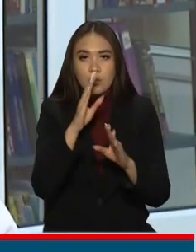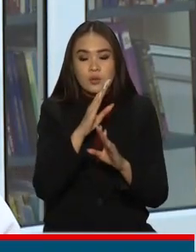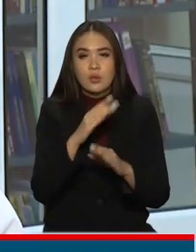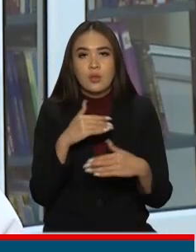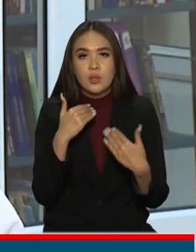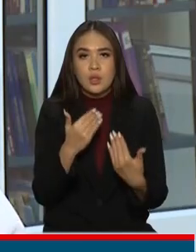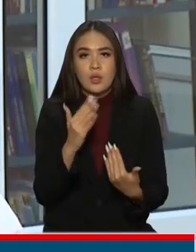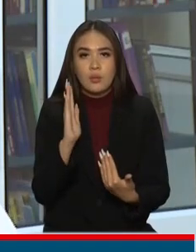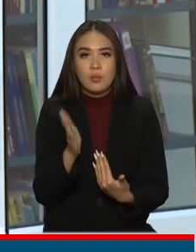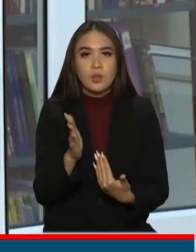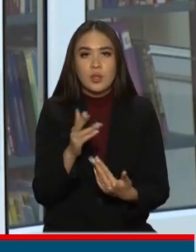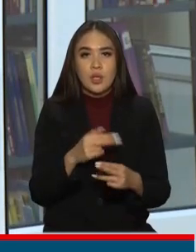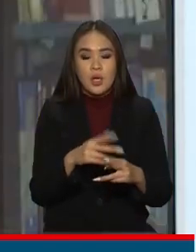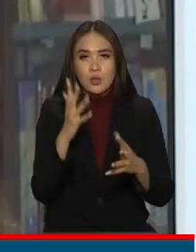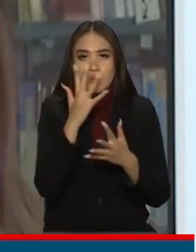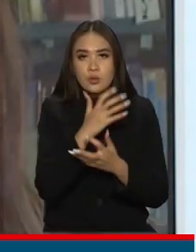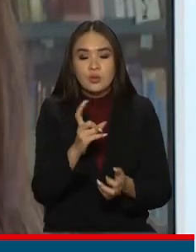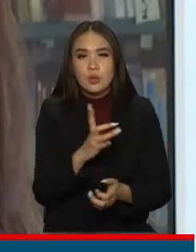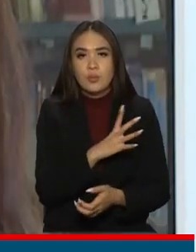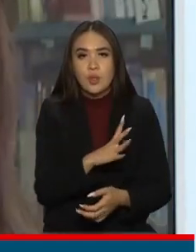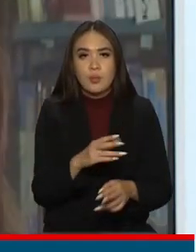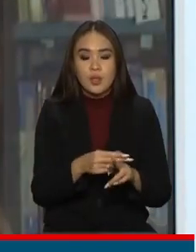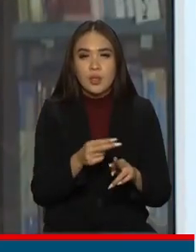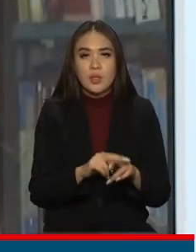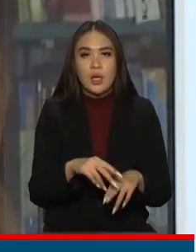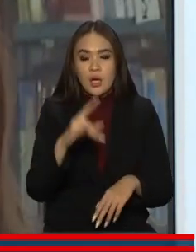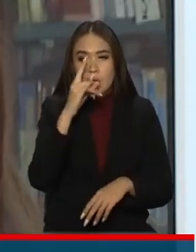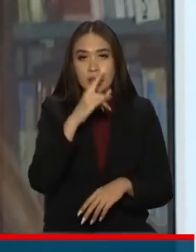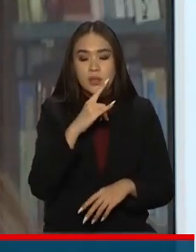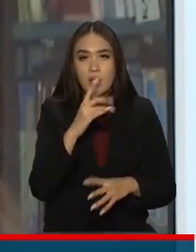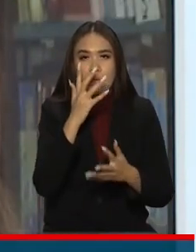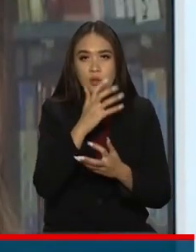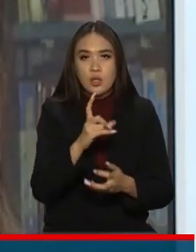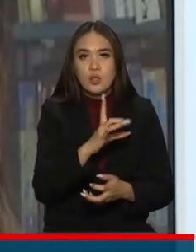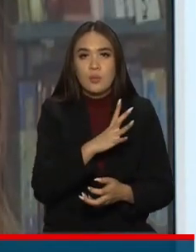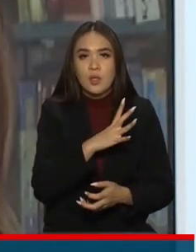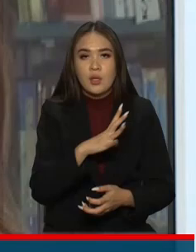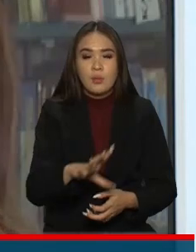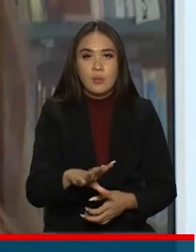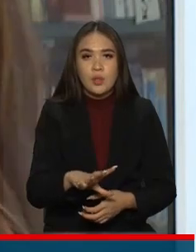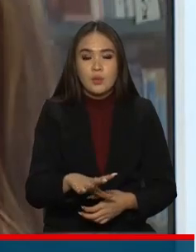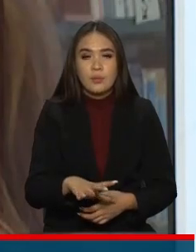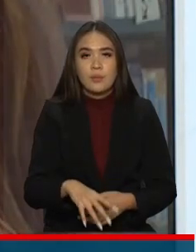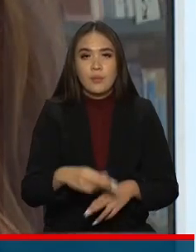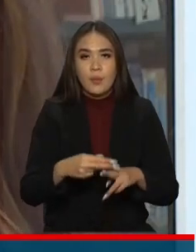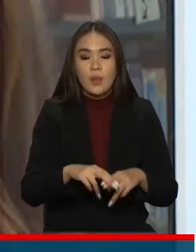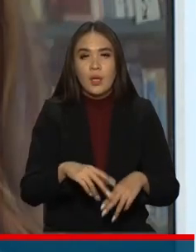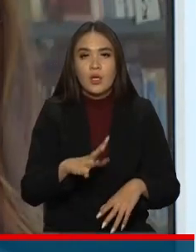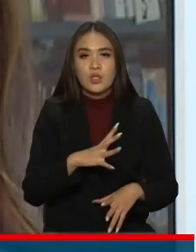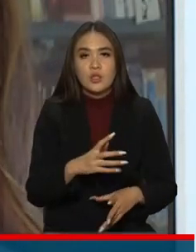ұлттың қараңғыда қалмас үшін айтады ғой, қараңғы қазақ көгіне өрмелеп шығып күн болам дегендей, ұлтқа жаны